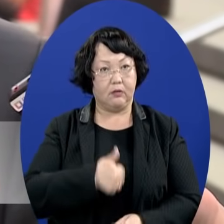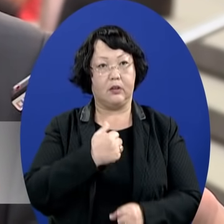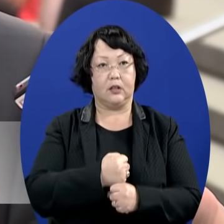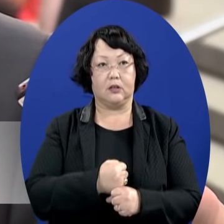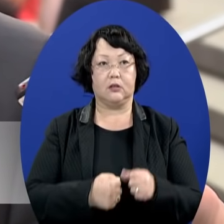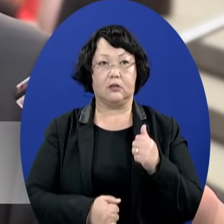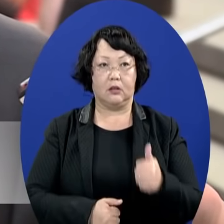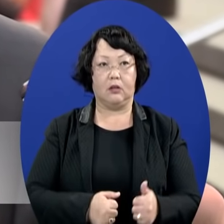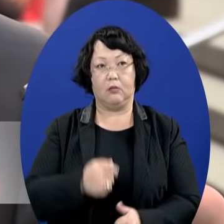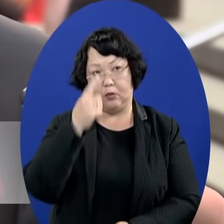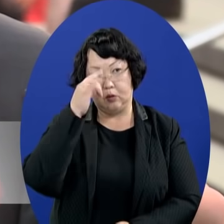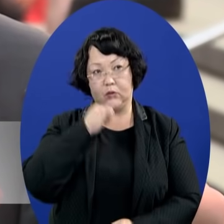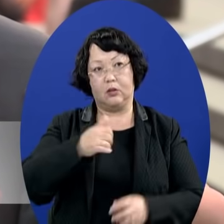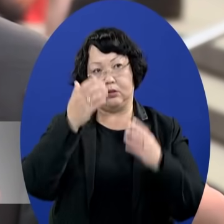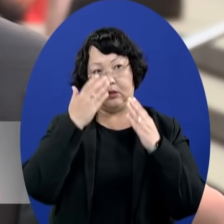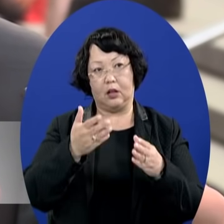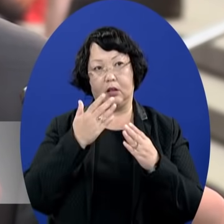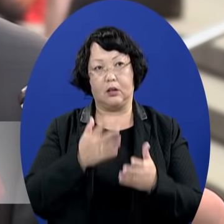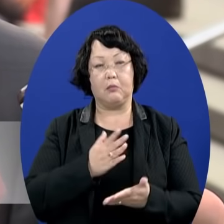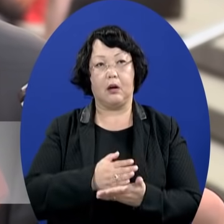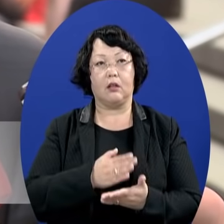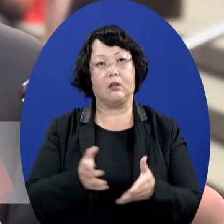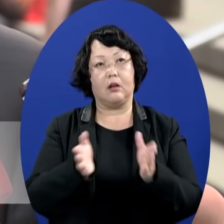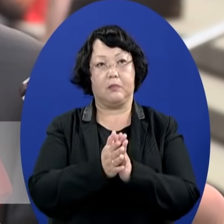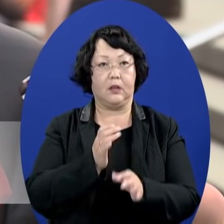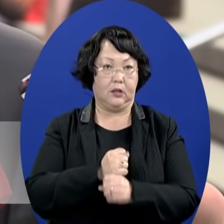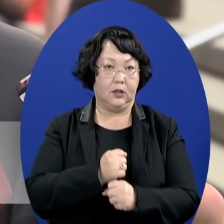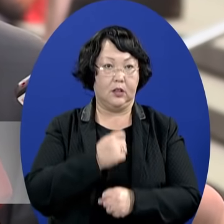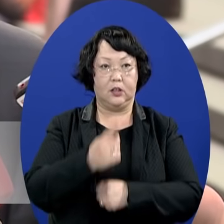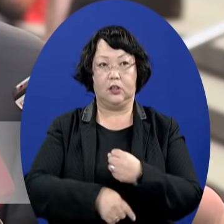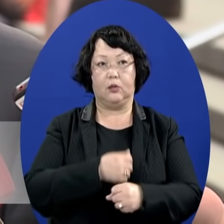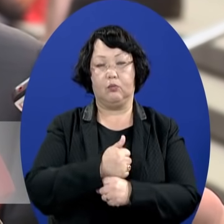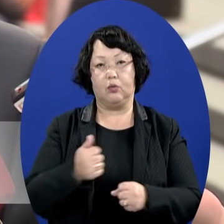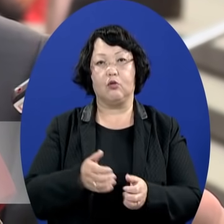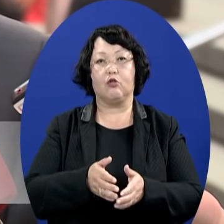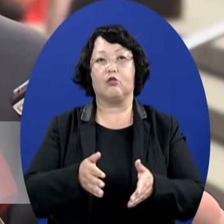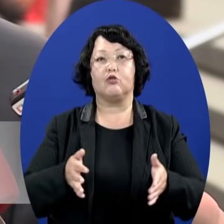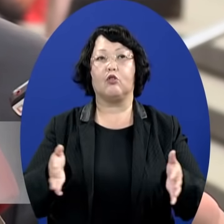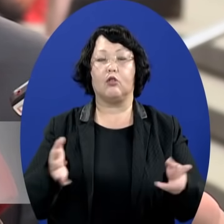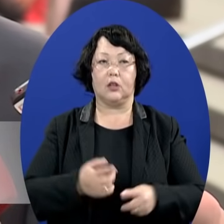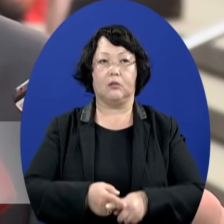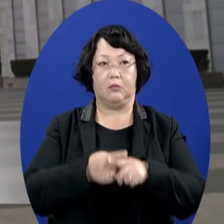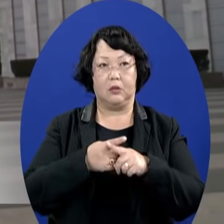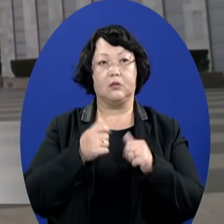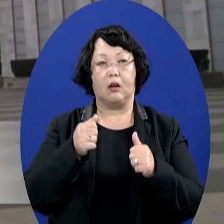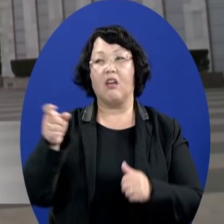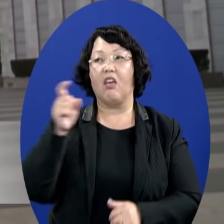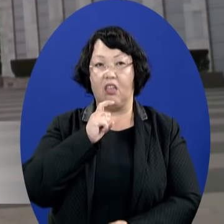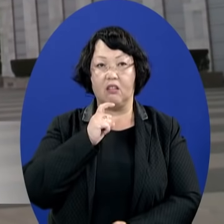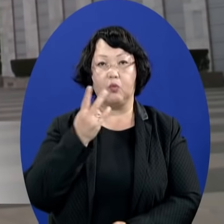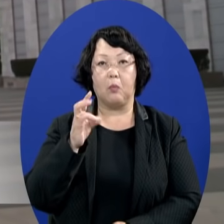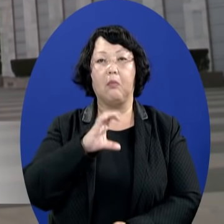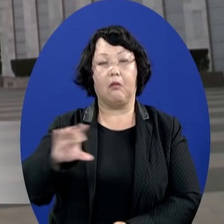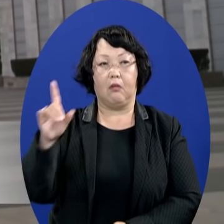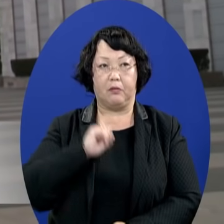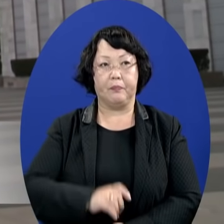оролцдог, Монгол улсад талархаж явдаг. За мөн хамтын ажиллагаа бол жилээс жил өргөцсөөр байгааг бол бас цохон тэмдэглэсэн. Харин нэгдсэн